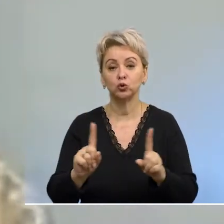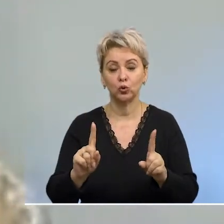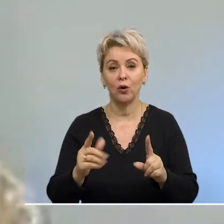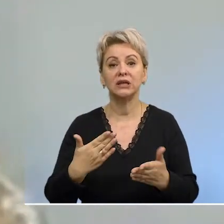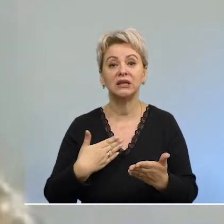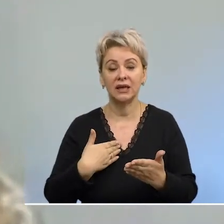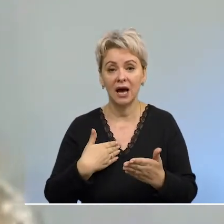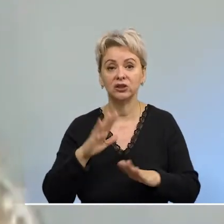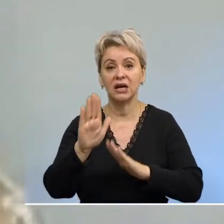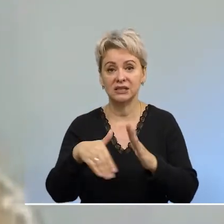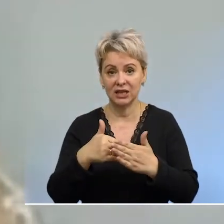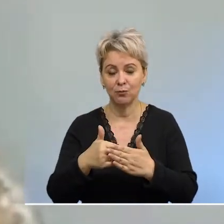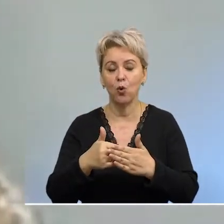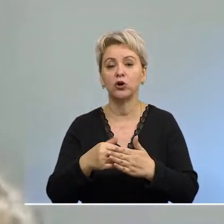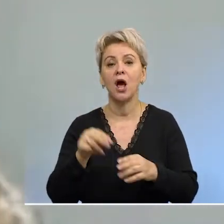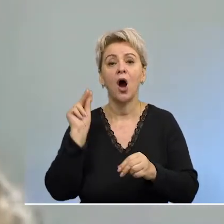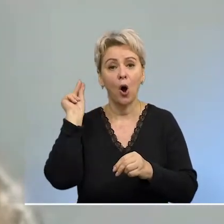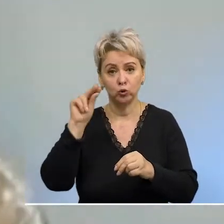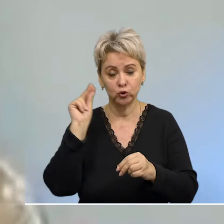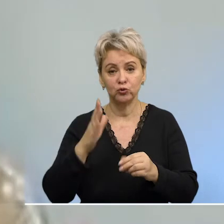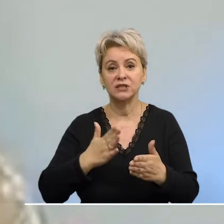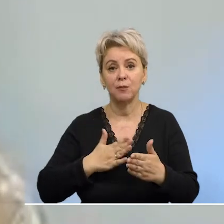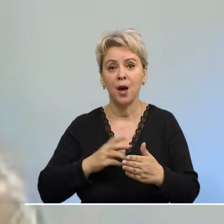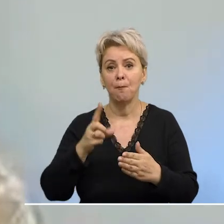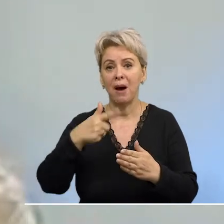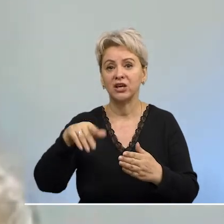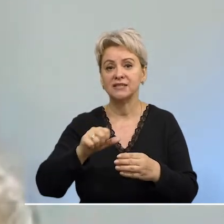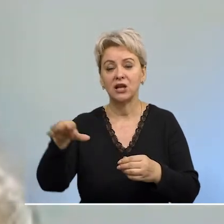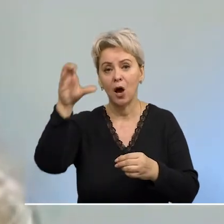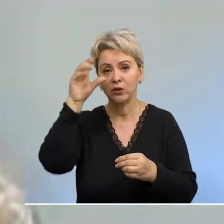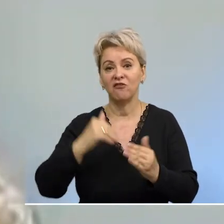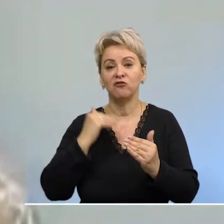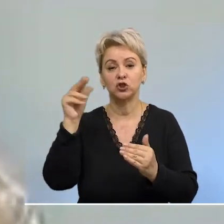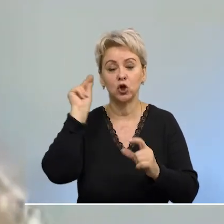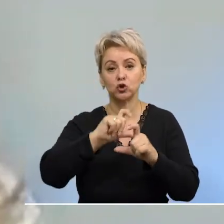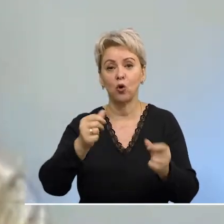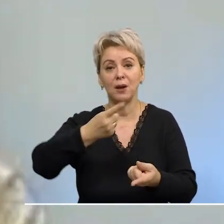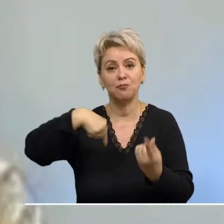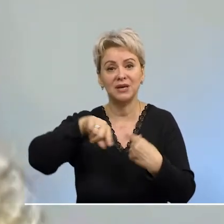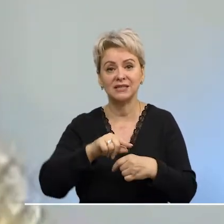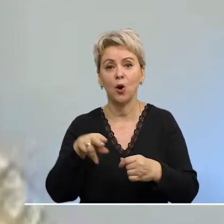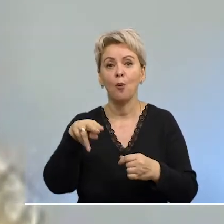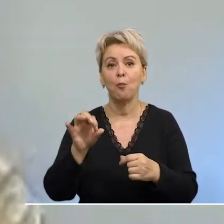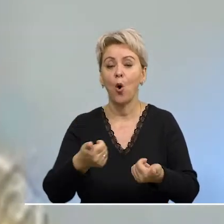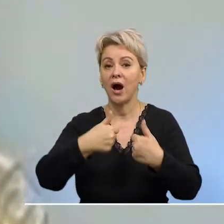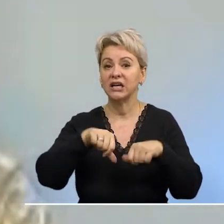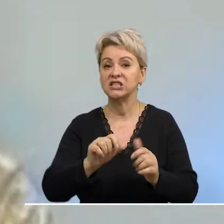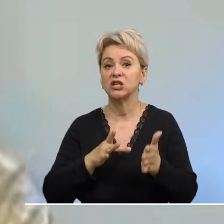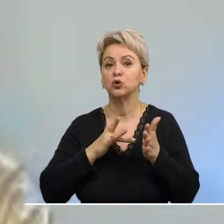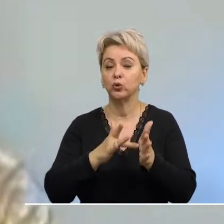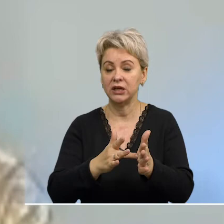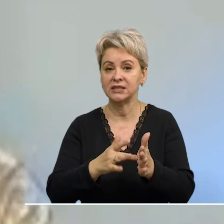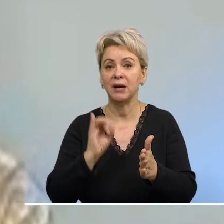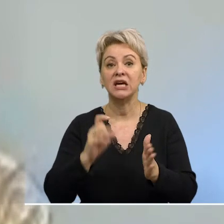что я и до сих пор и прохожу обучение, магистерское образование высшей школы для бизнеса именно по организации